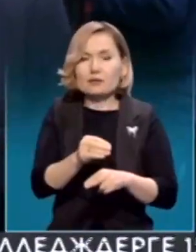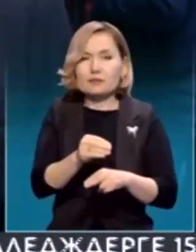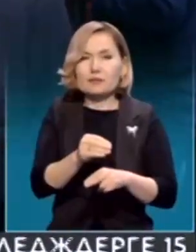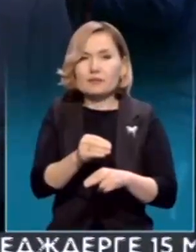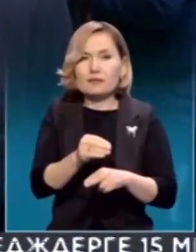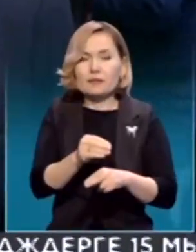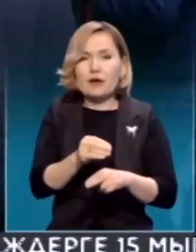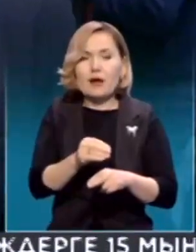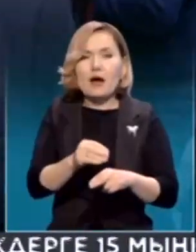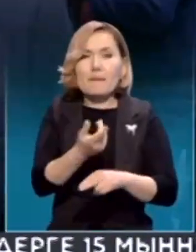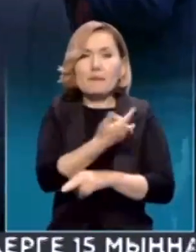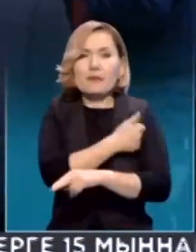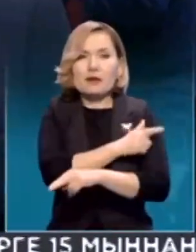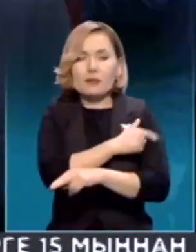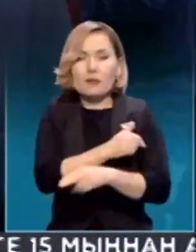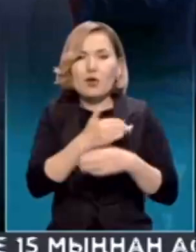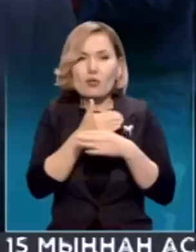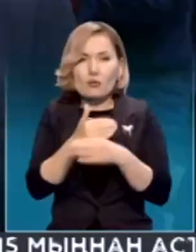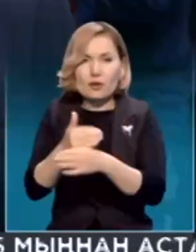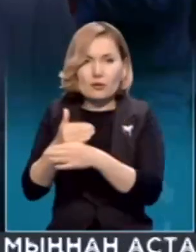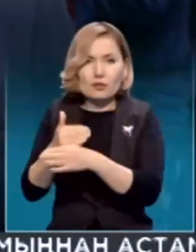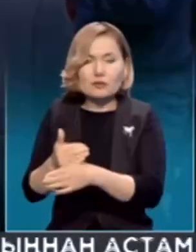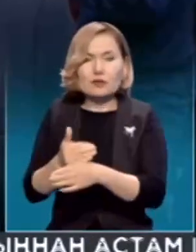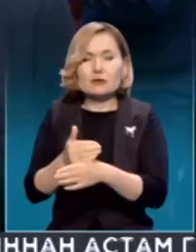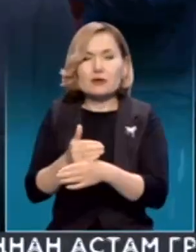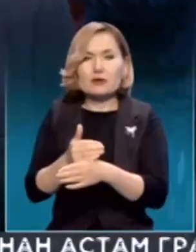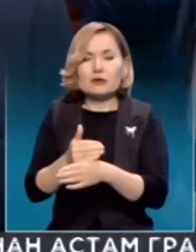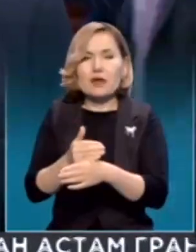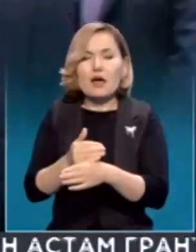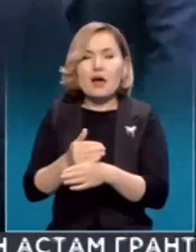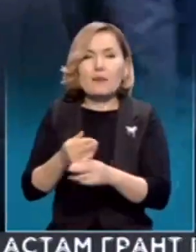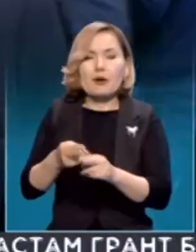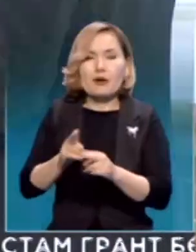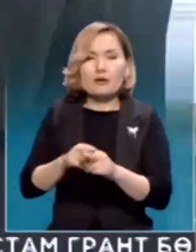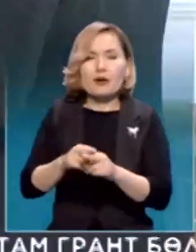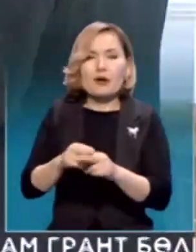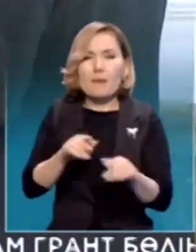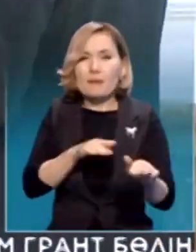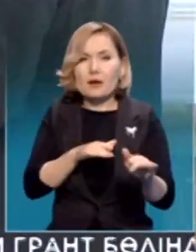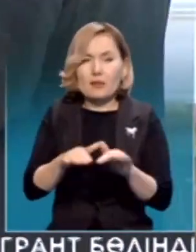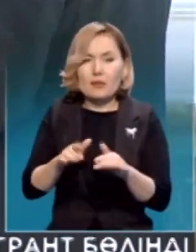барлық әсіресе медициналық көмек көрсету бизнес процестері цифрландырылатын болады.